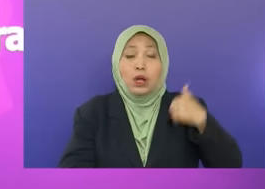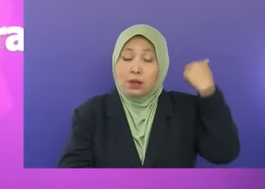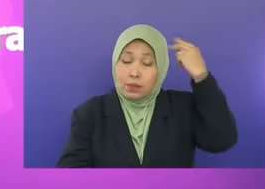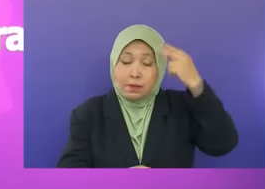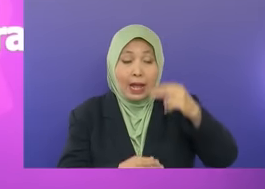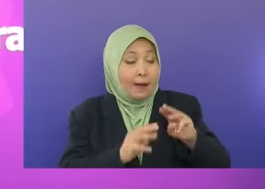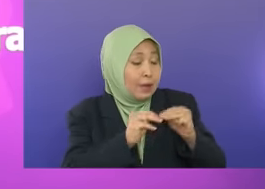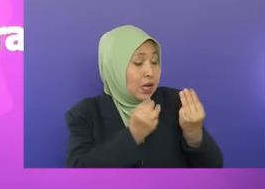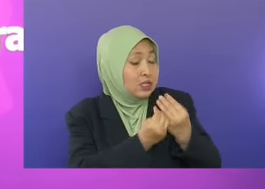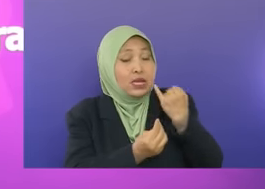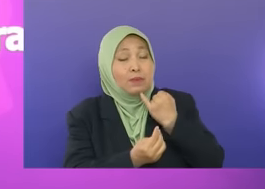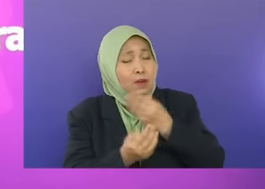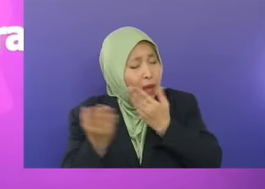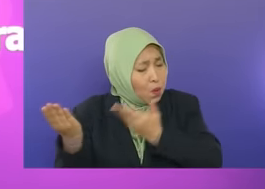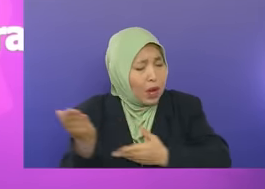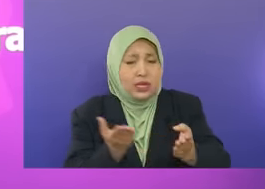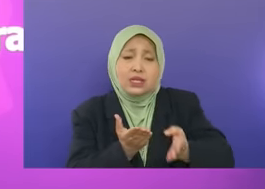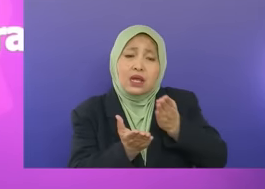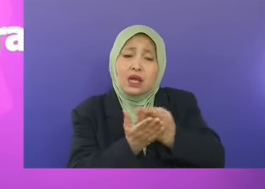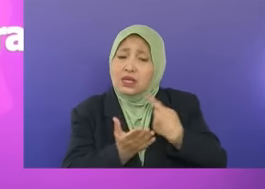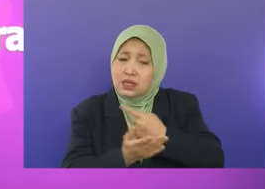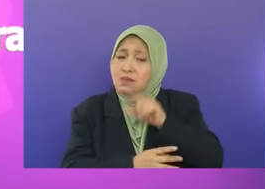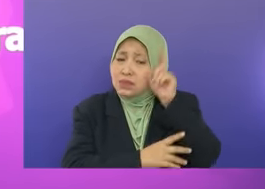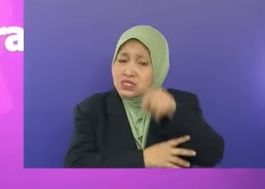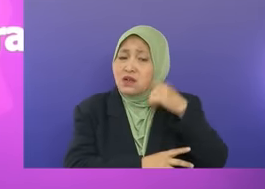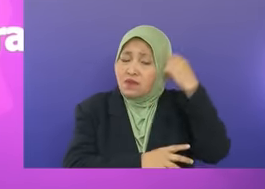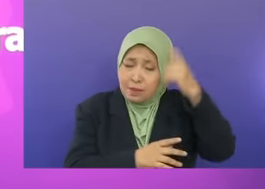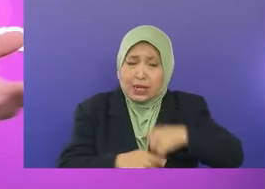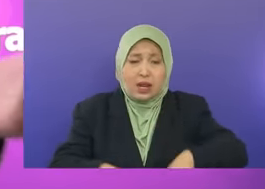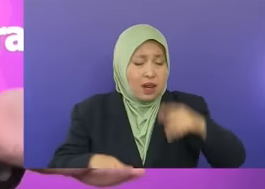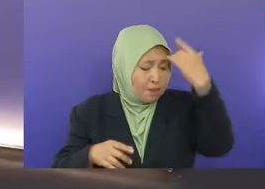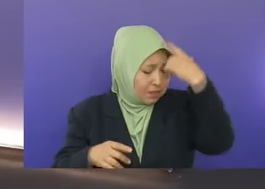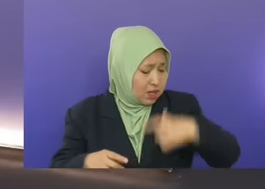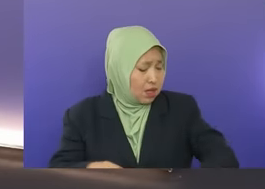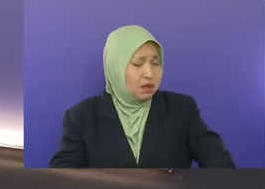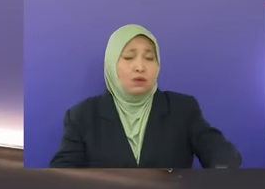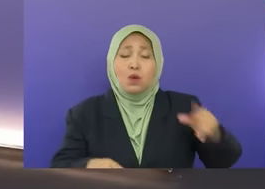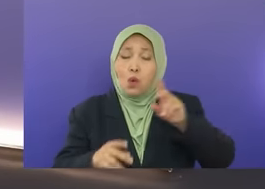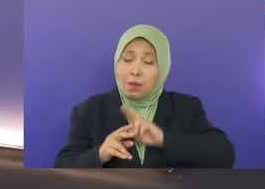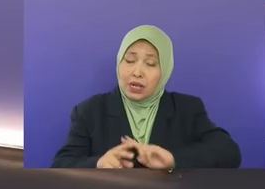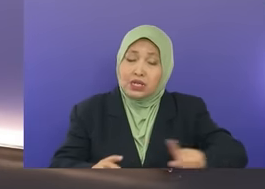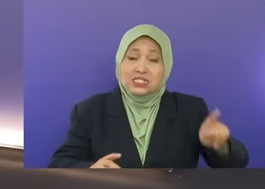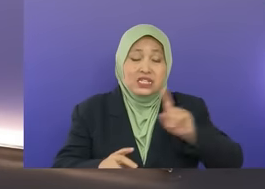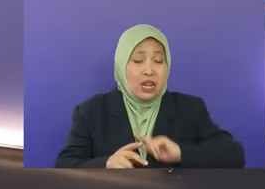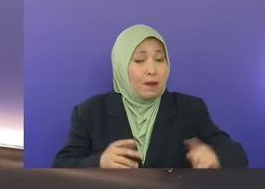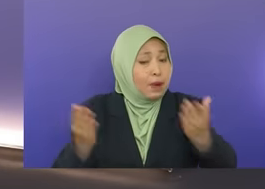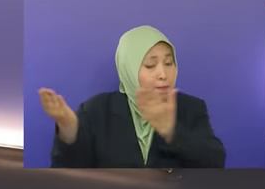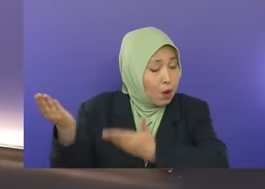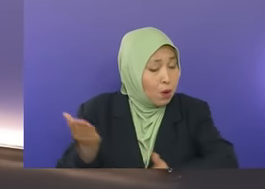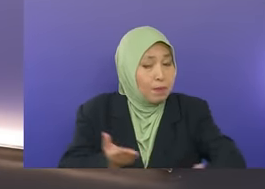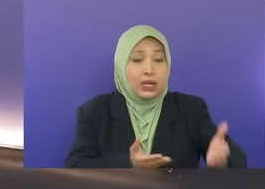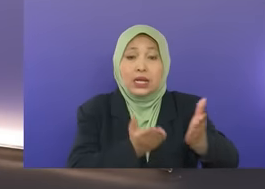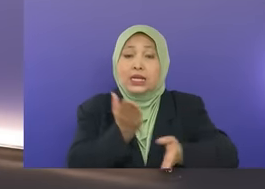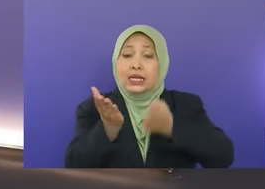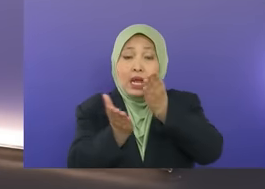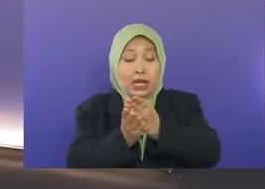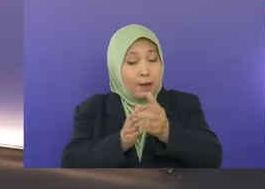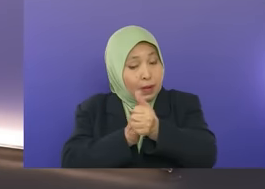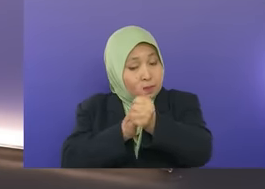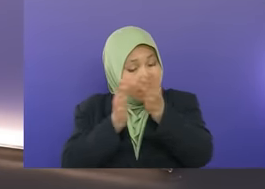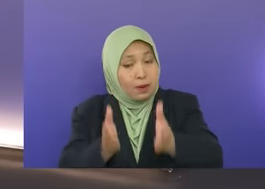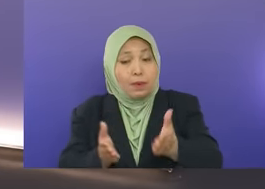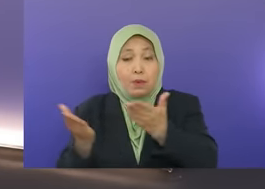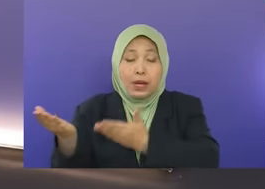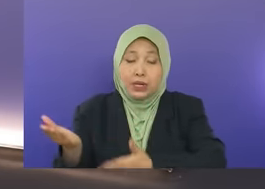Hidayah tetapi itulah yang perlu kita pahami juga dalam diri umat Islam kalau nak bawa kepada Jalan Hidayah ya pemimpin nak bawa